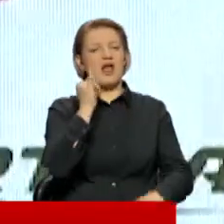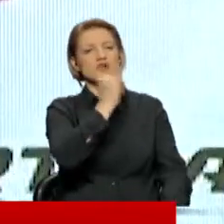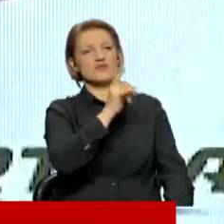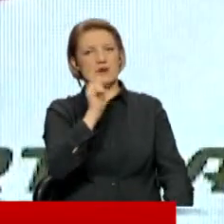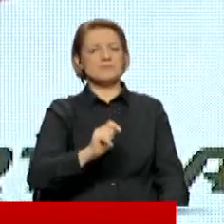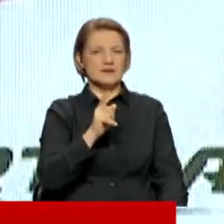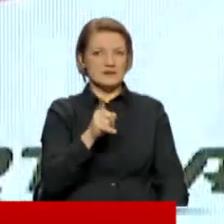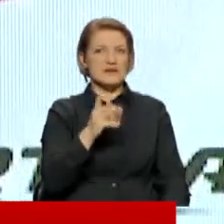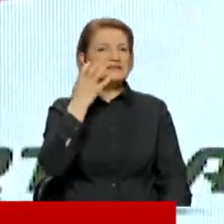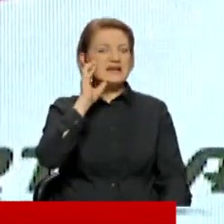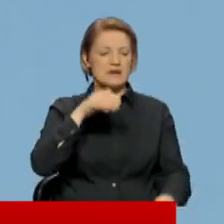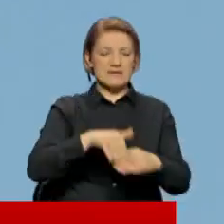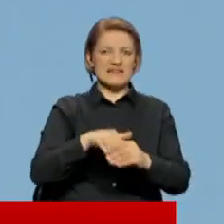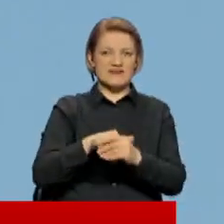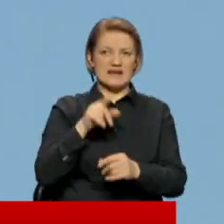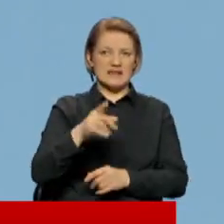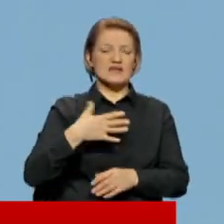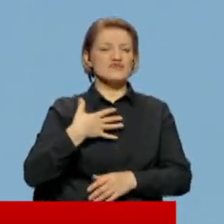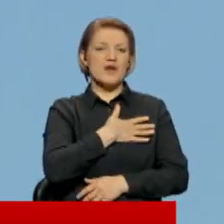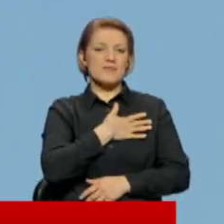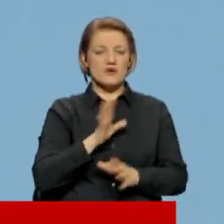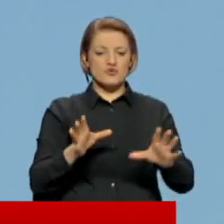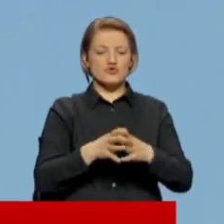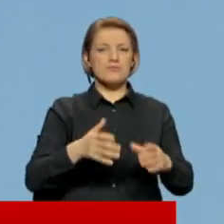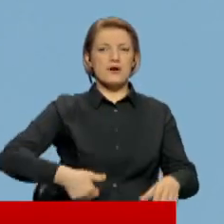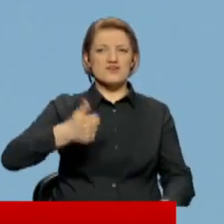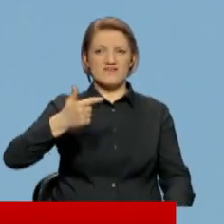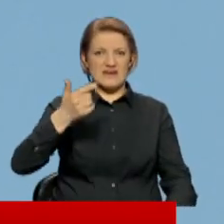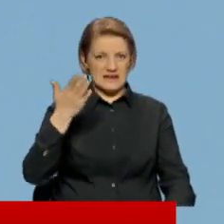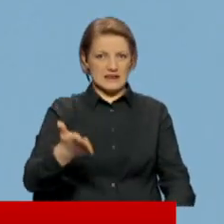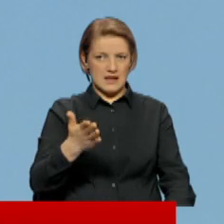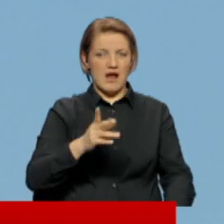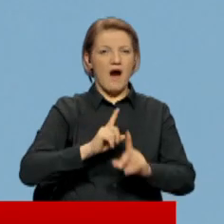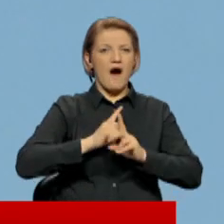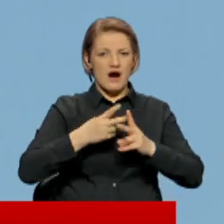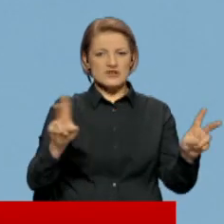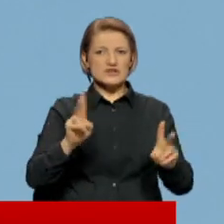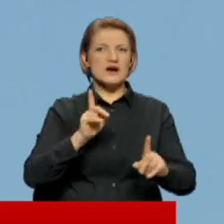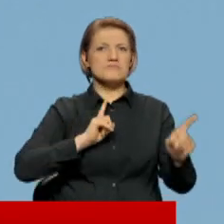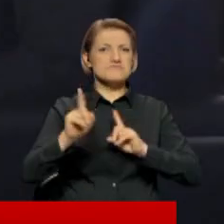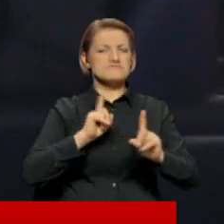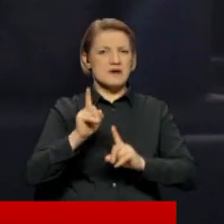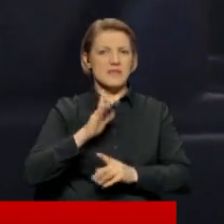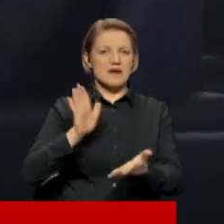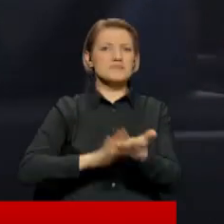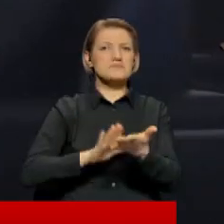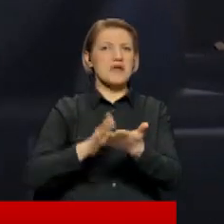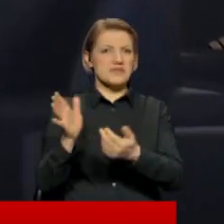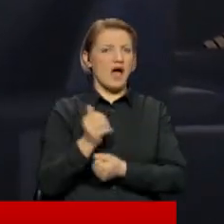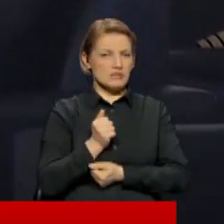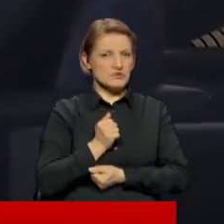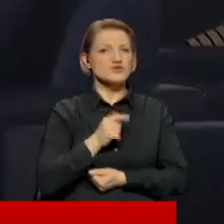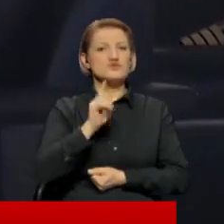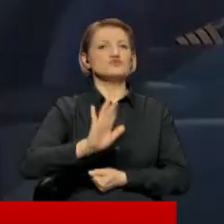ve sözü Sakarya milletvekili CHP grup başkanvekili Engin özko açtığı hakaret davasından kazandığı tazminata getirmiş